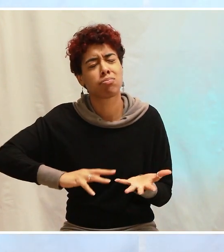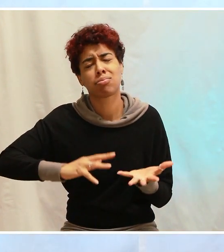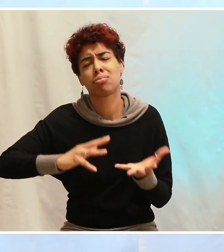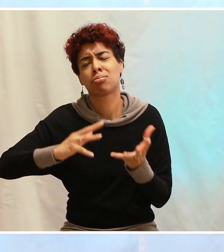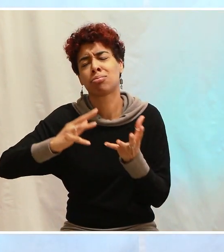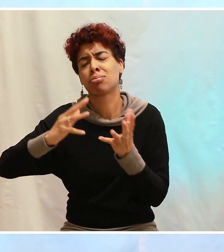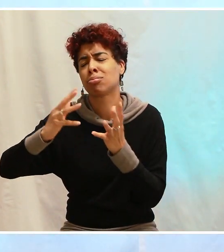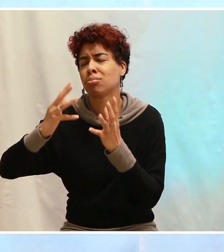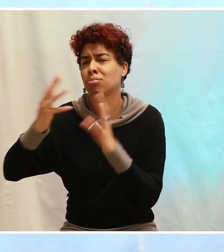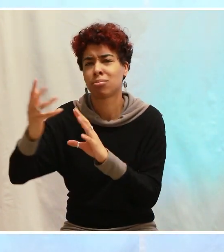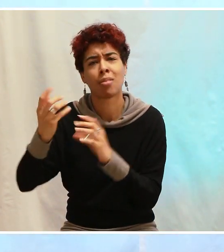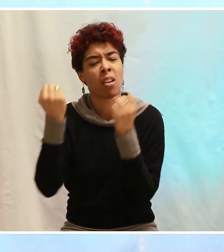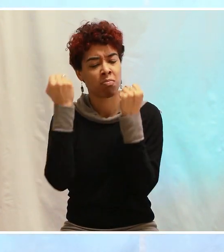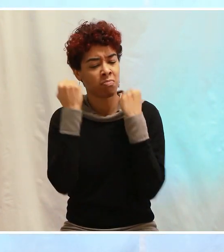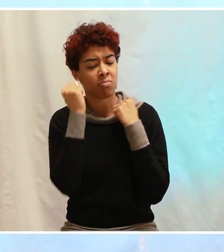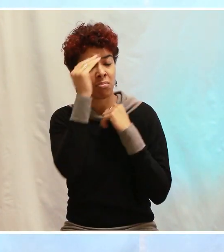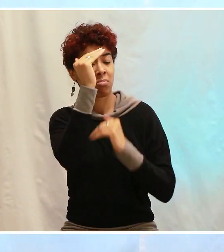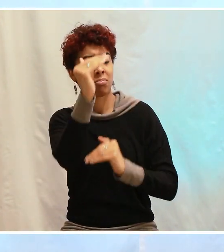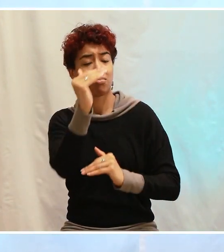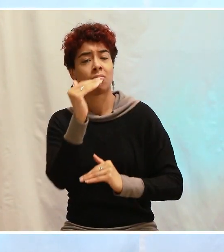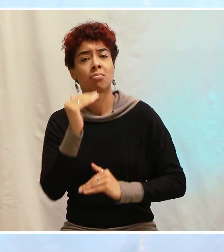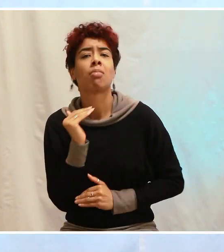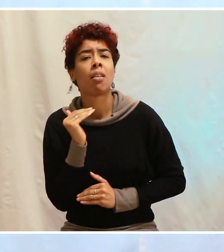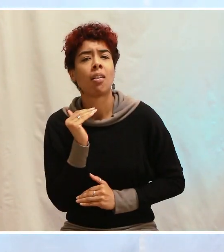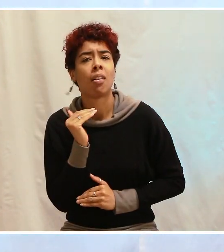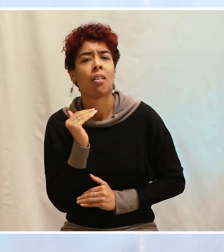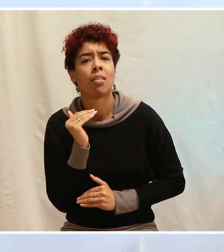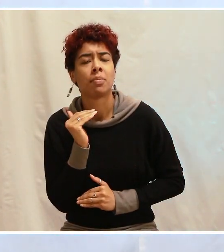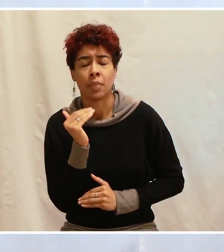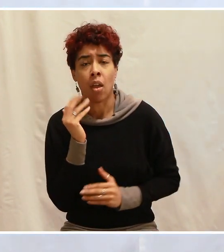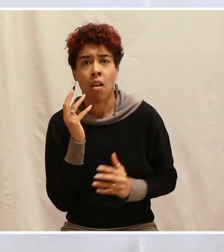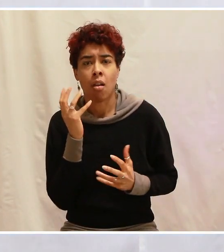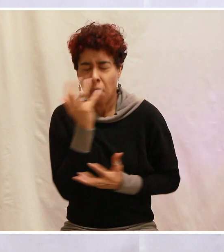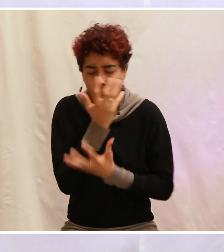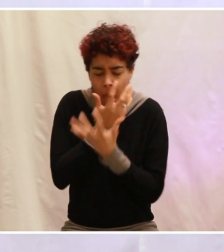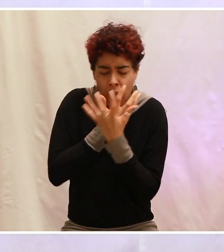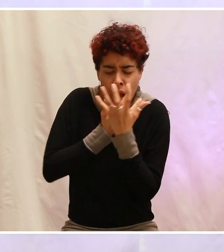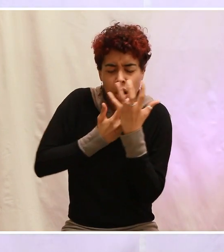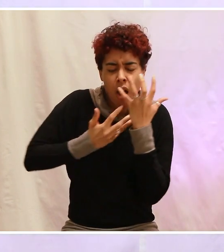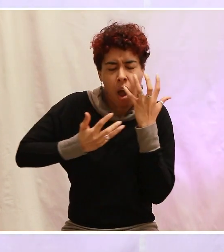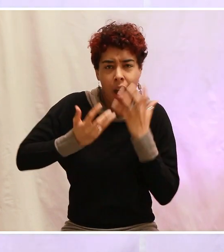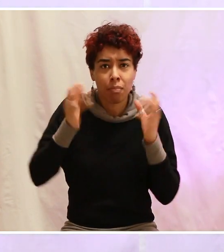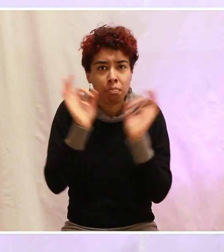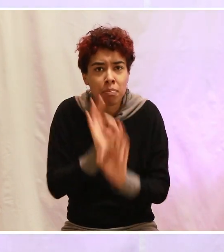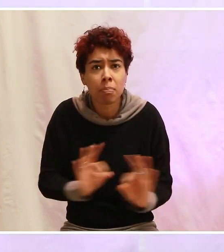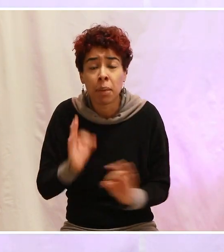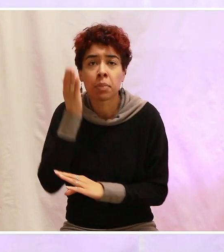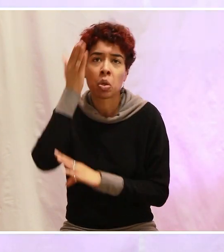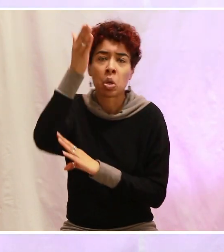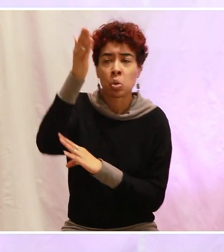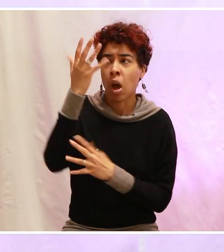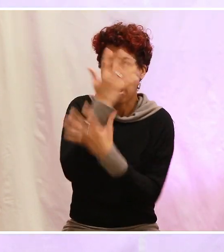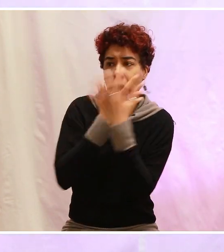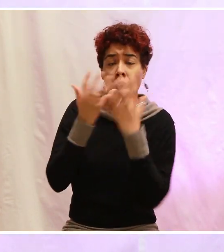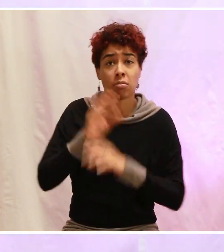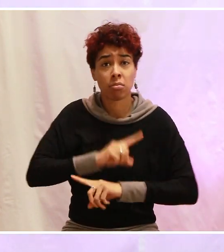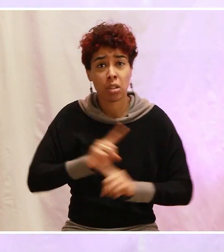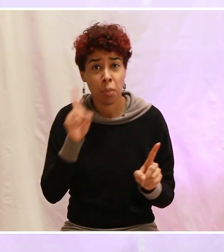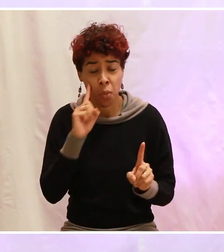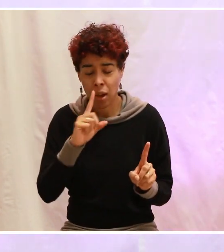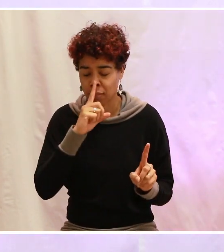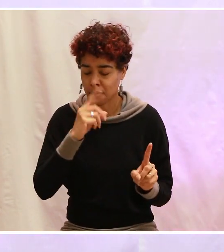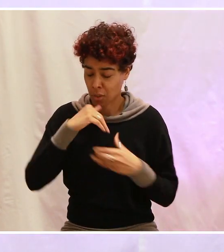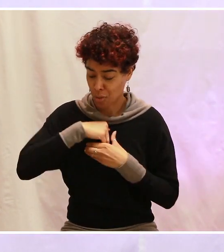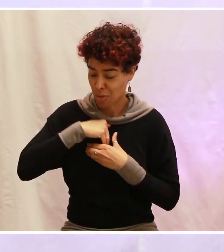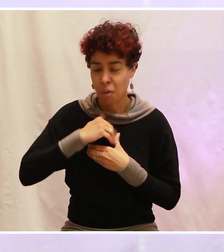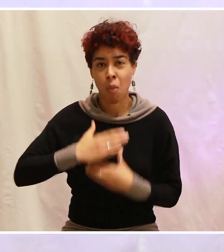qui grandissent, qui prennent de l'assurance et qui ne sont pas déstabilisés dans leur vie ou même dans leurs choix futurs. Pourquoi? Parce qu'ils se sentent